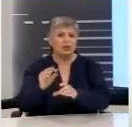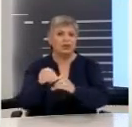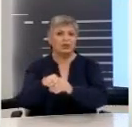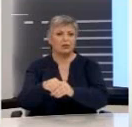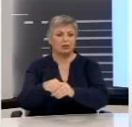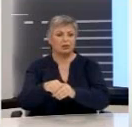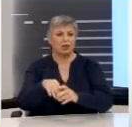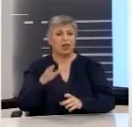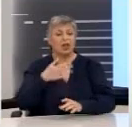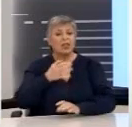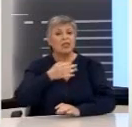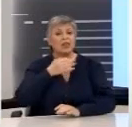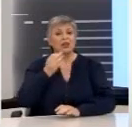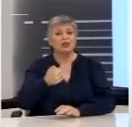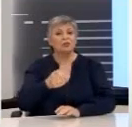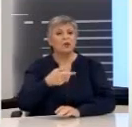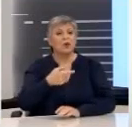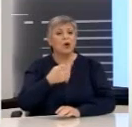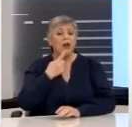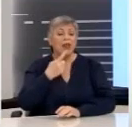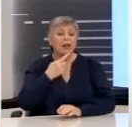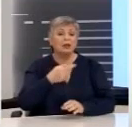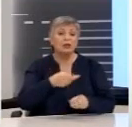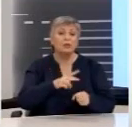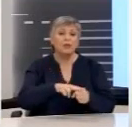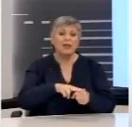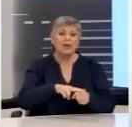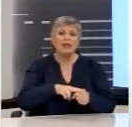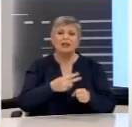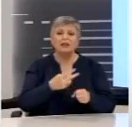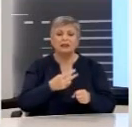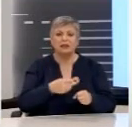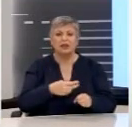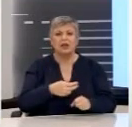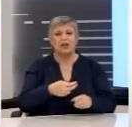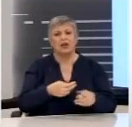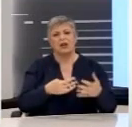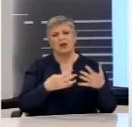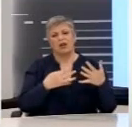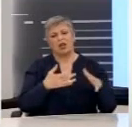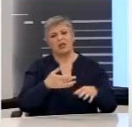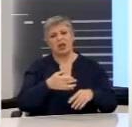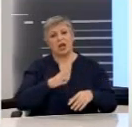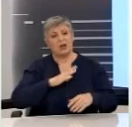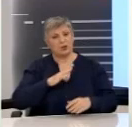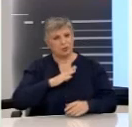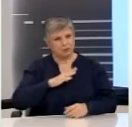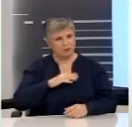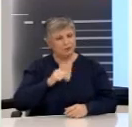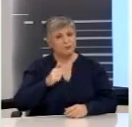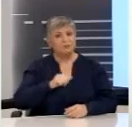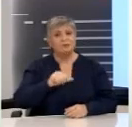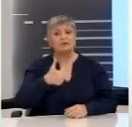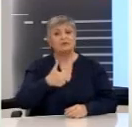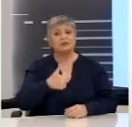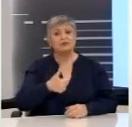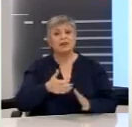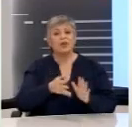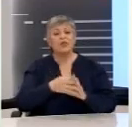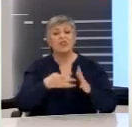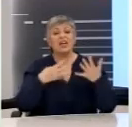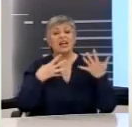θανάτους. 26 Σεπτέμβρη, η 19χρονη Ζιντάστη, κόρη